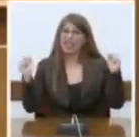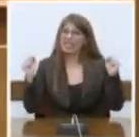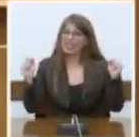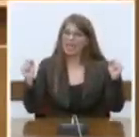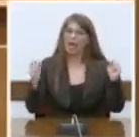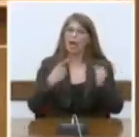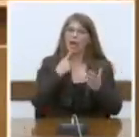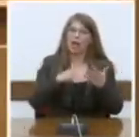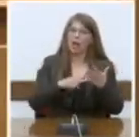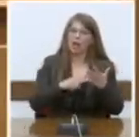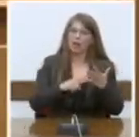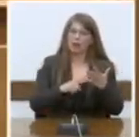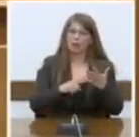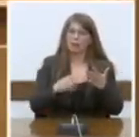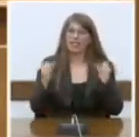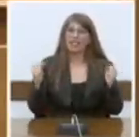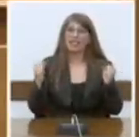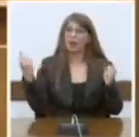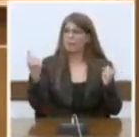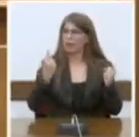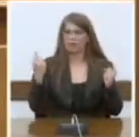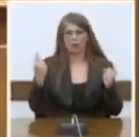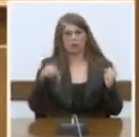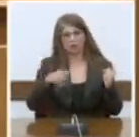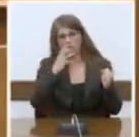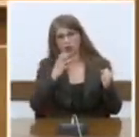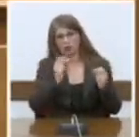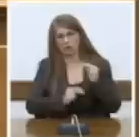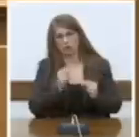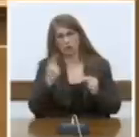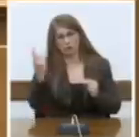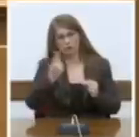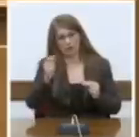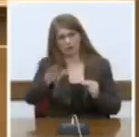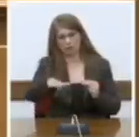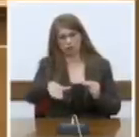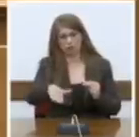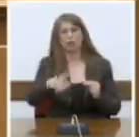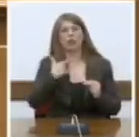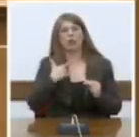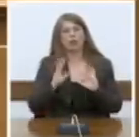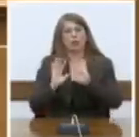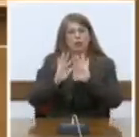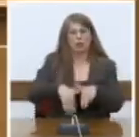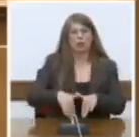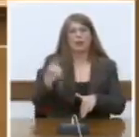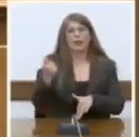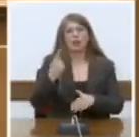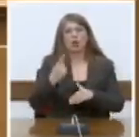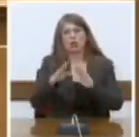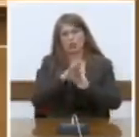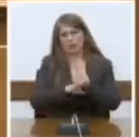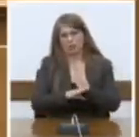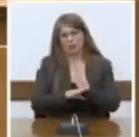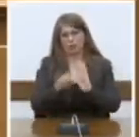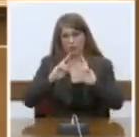μιλάμε και για το υγιές περιβάλλον. Γιατί και εδώ υπάρχει σοβαρό πρόβλημα περιβαλλοντικής υποβάθμισης και κατάρρευσης των οικοσυστημάτων. Και